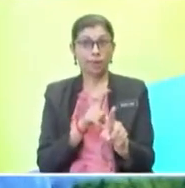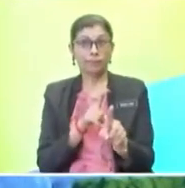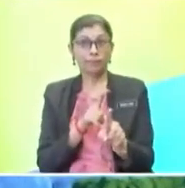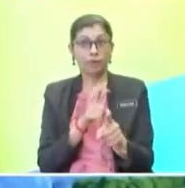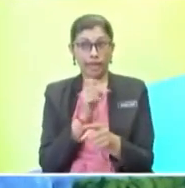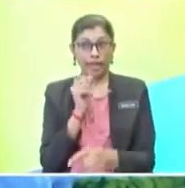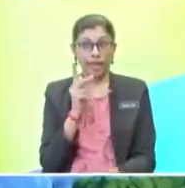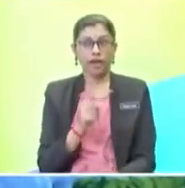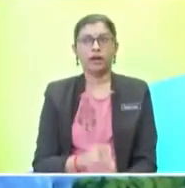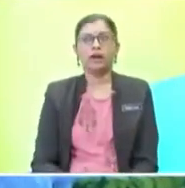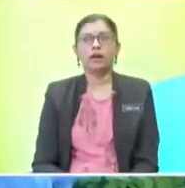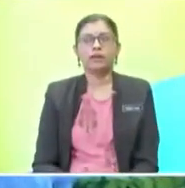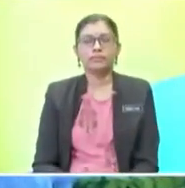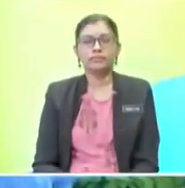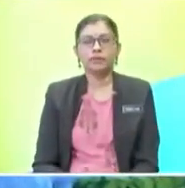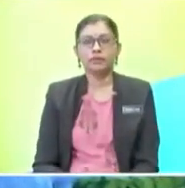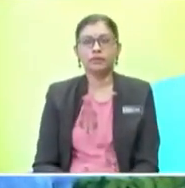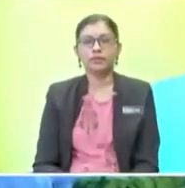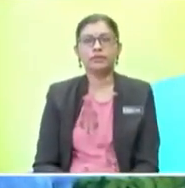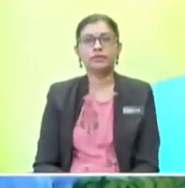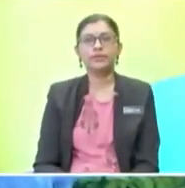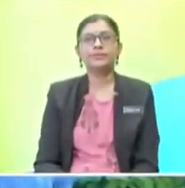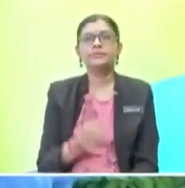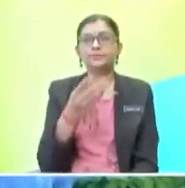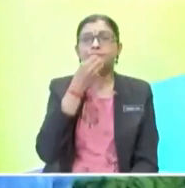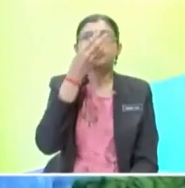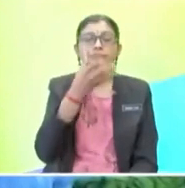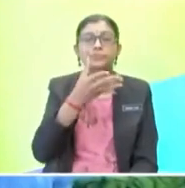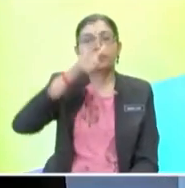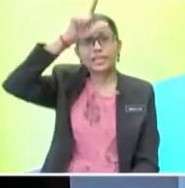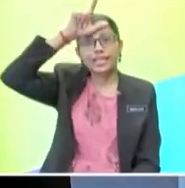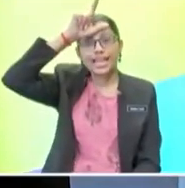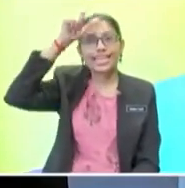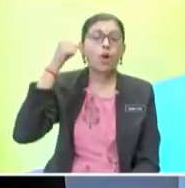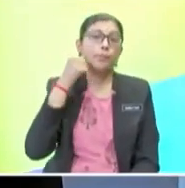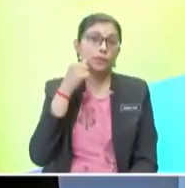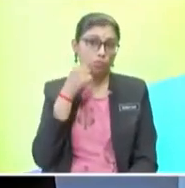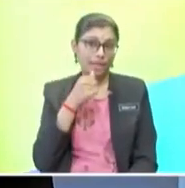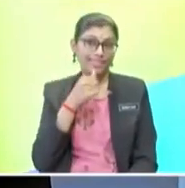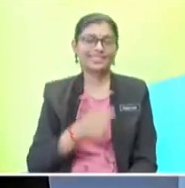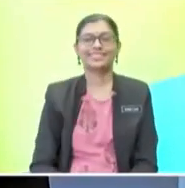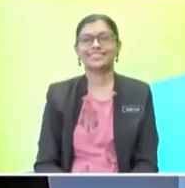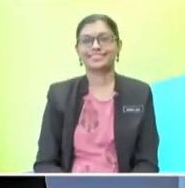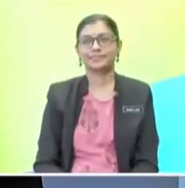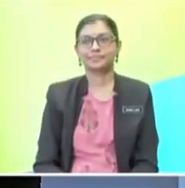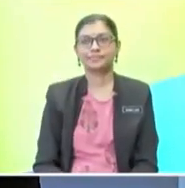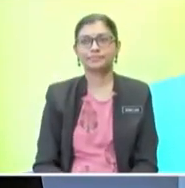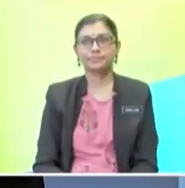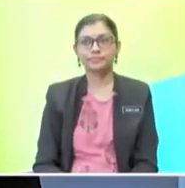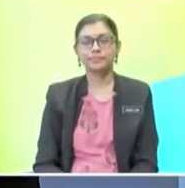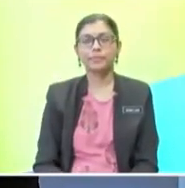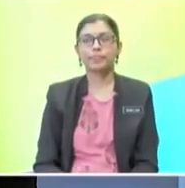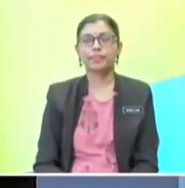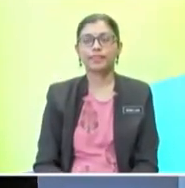mereka. Kita akan tunjukkan gambar dan mereka akan bagi tahu sama ada aktiviti itu dilakukan oleh anak lelaki atau anak